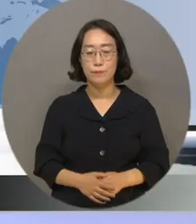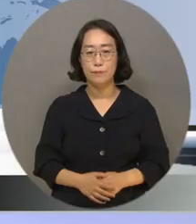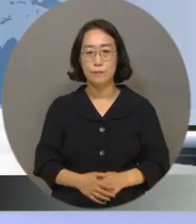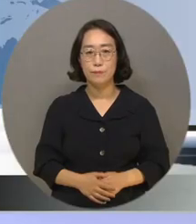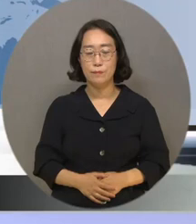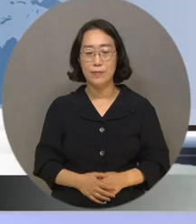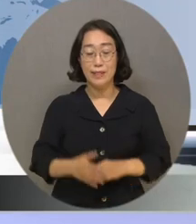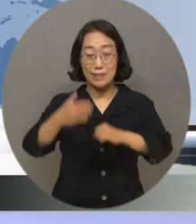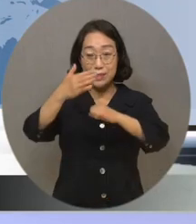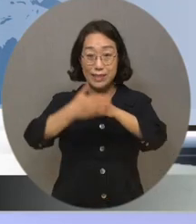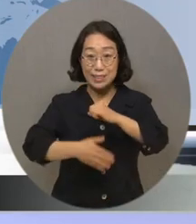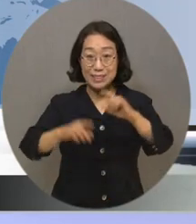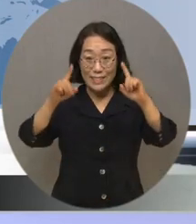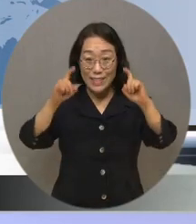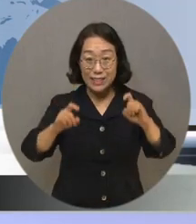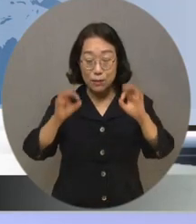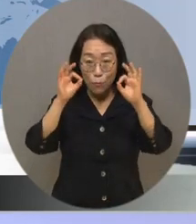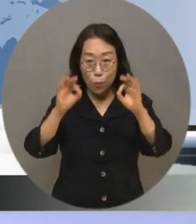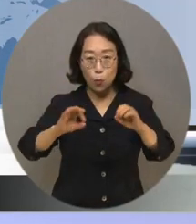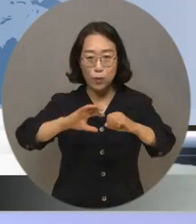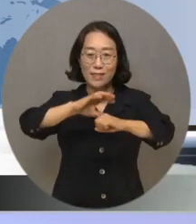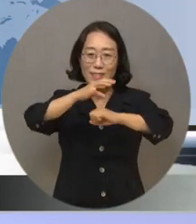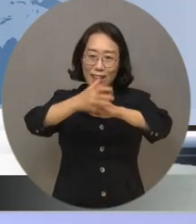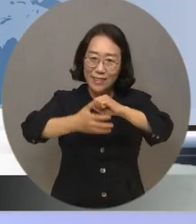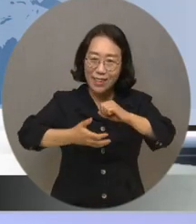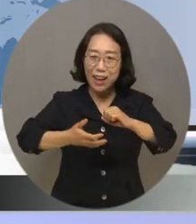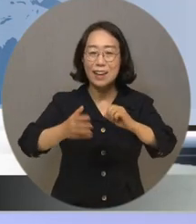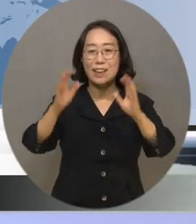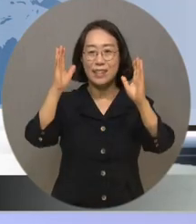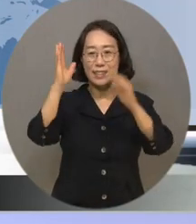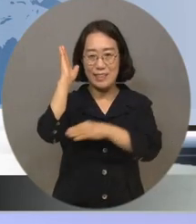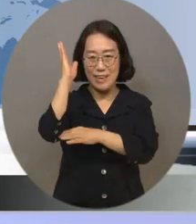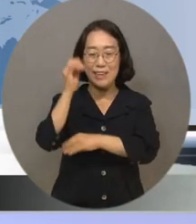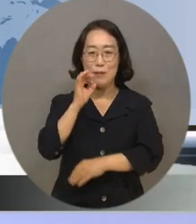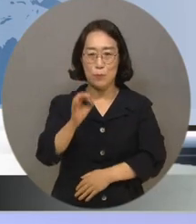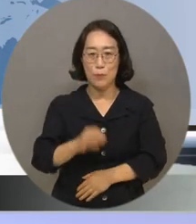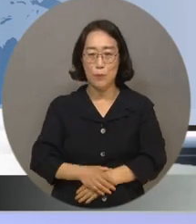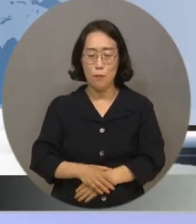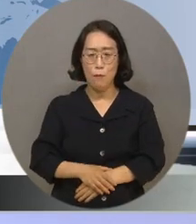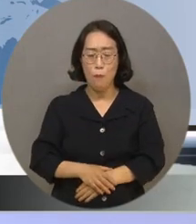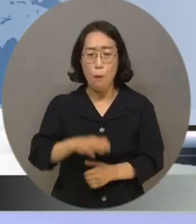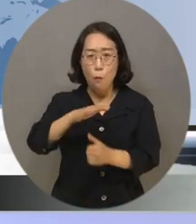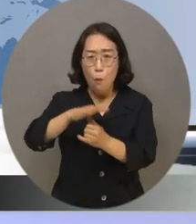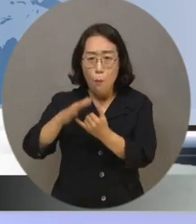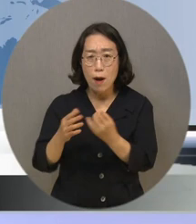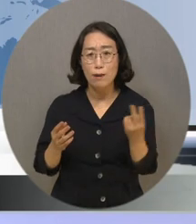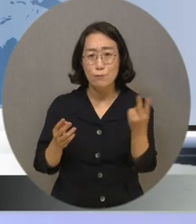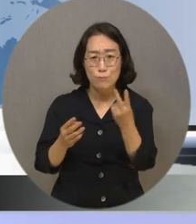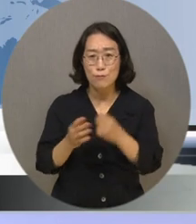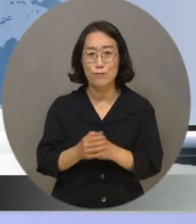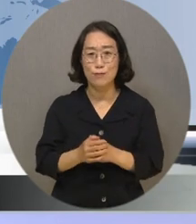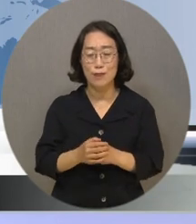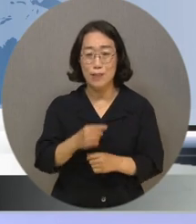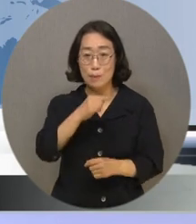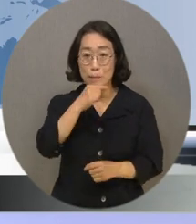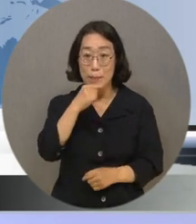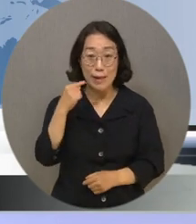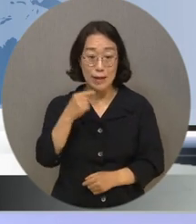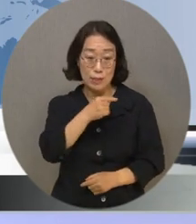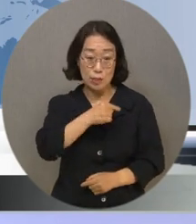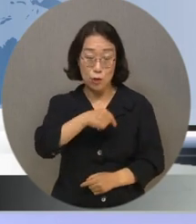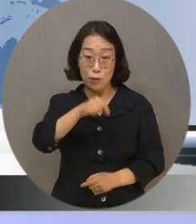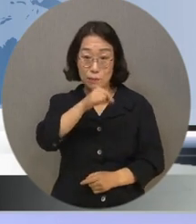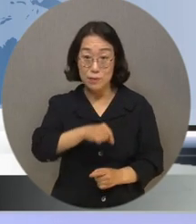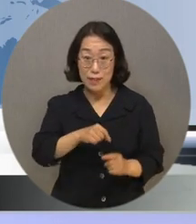한 장의 사진으로 만나는 세상 이야기, 한컷 세상입니다. 초등학생 남매가 이 대한적십자사에 흰